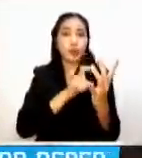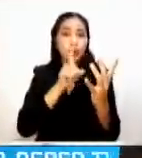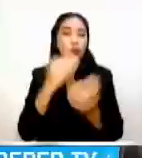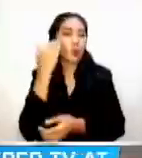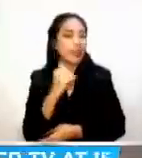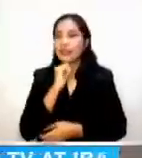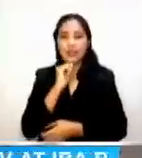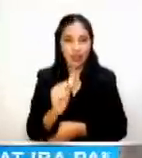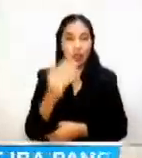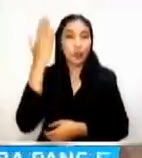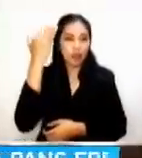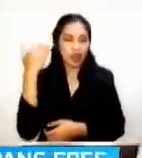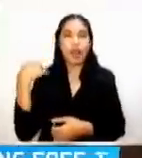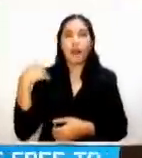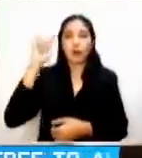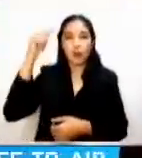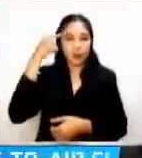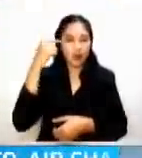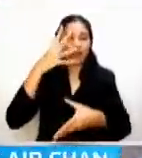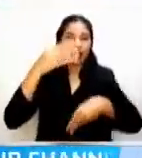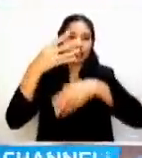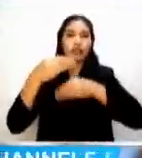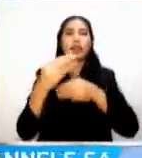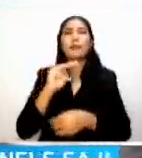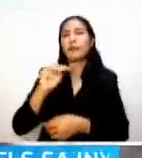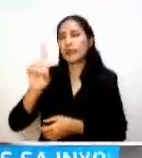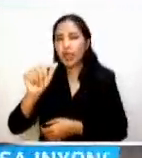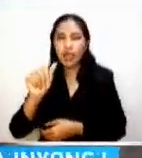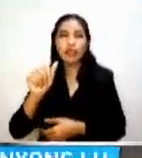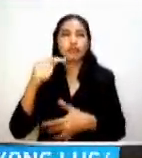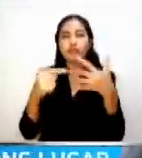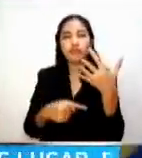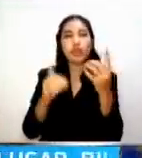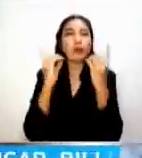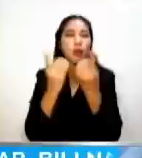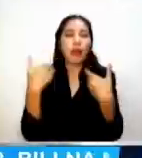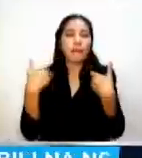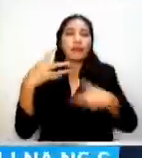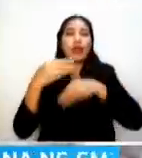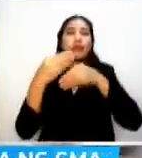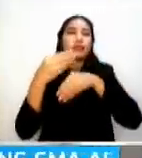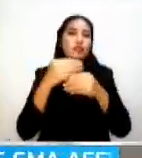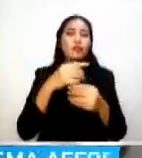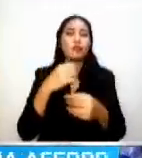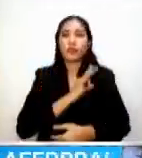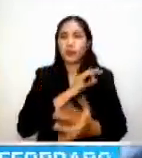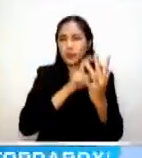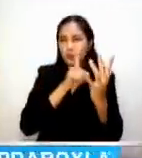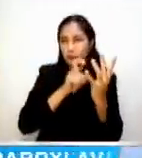BFP, PNP at MMDA. At ngayong napupuno ang mga ospital, isinusulong ng isang grupo ng healthcare professionals